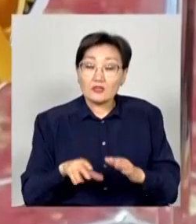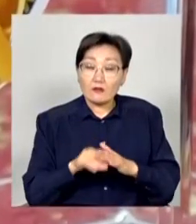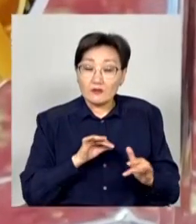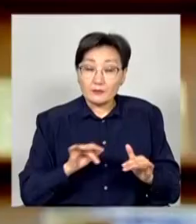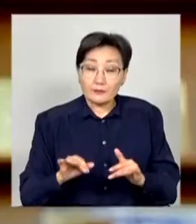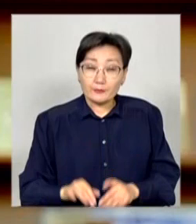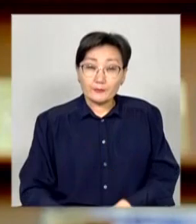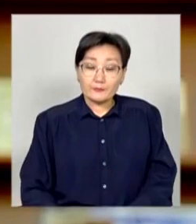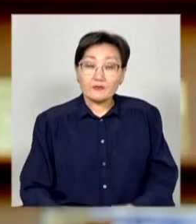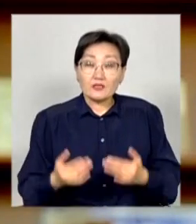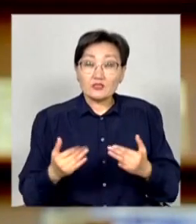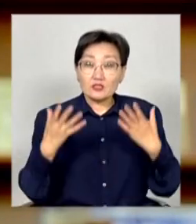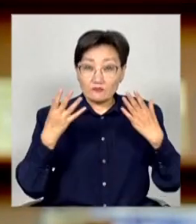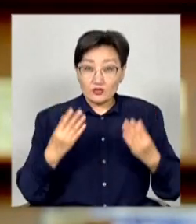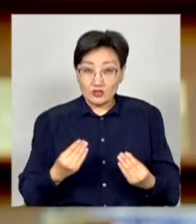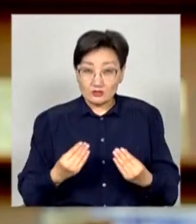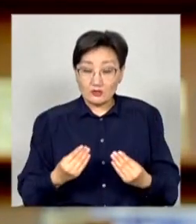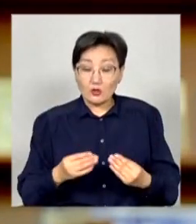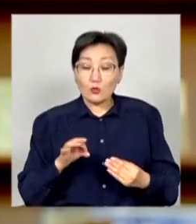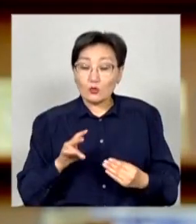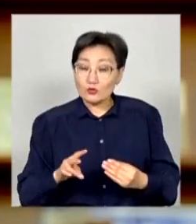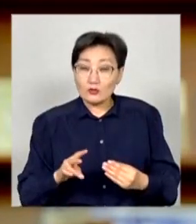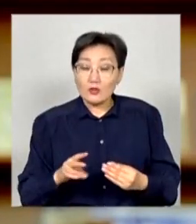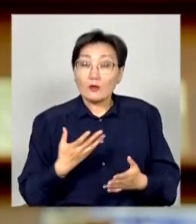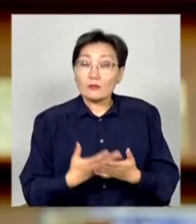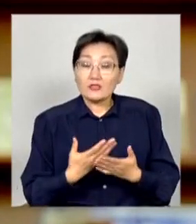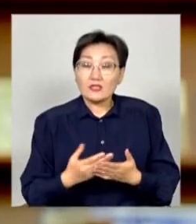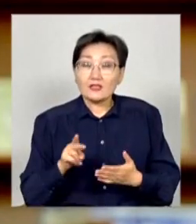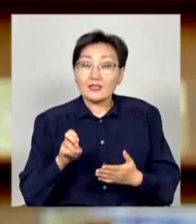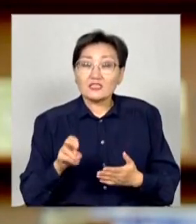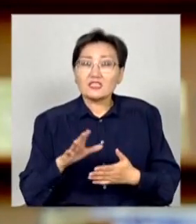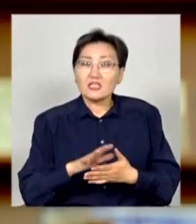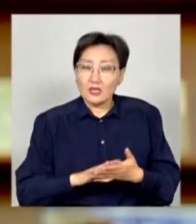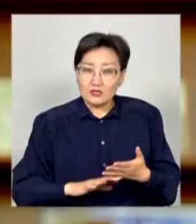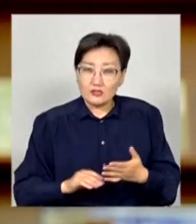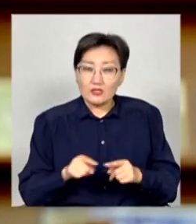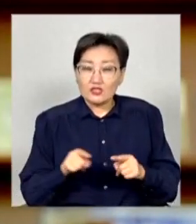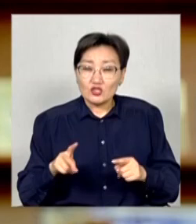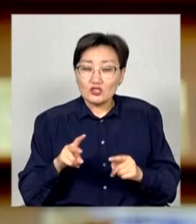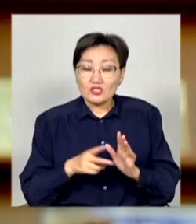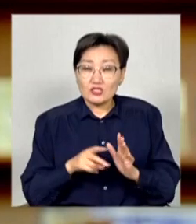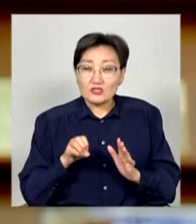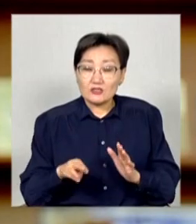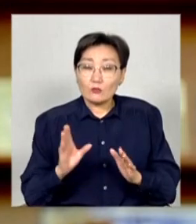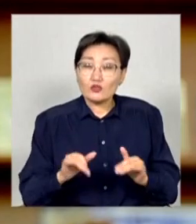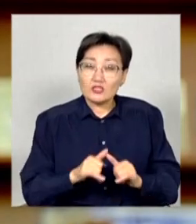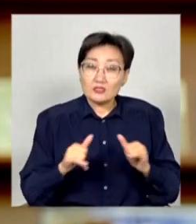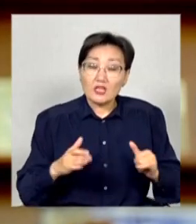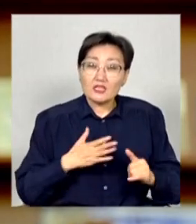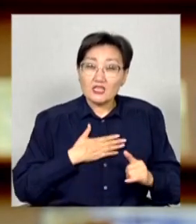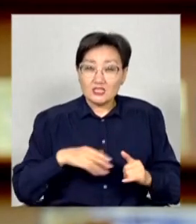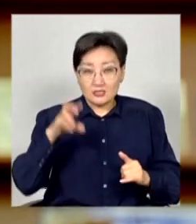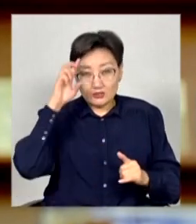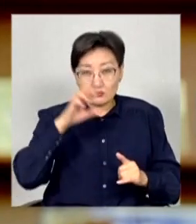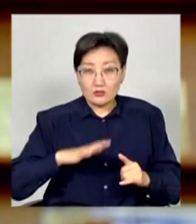выборах. В сегодняшний день он покажет, как дальше в течение 7 лет будет развиваться наше